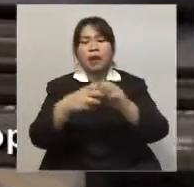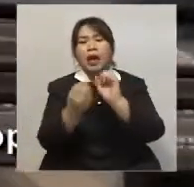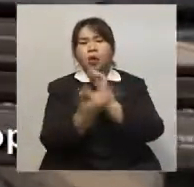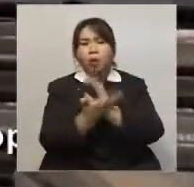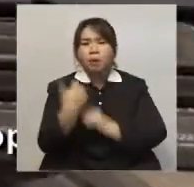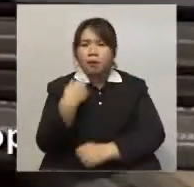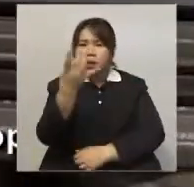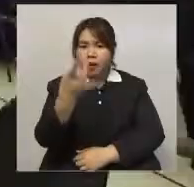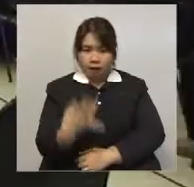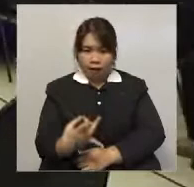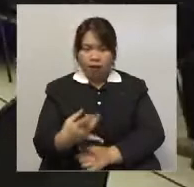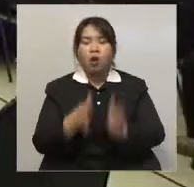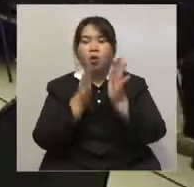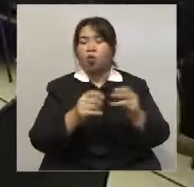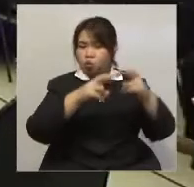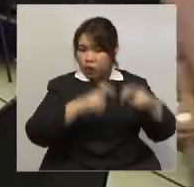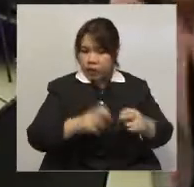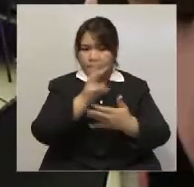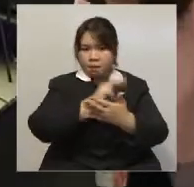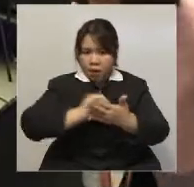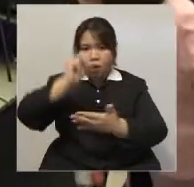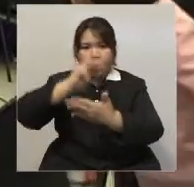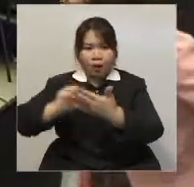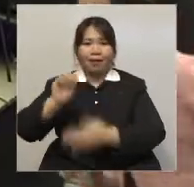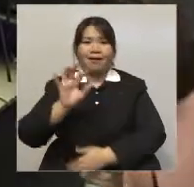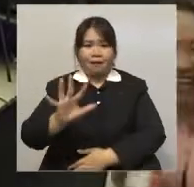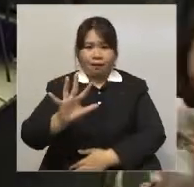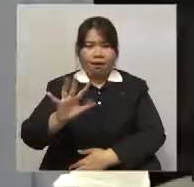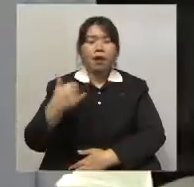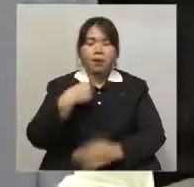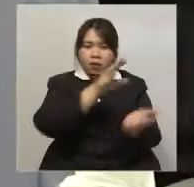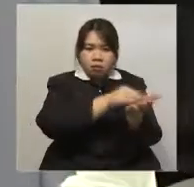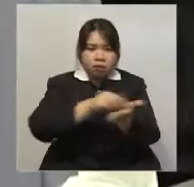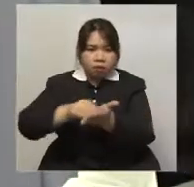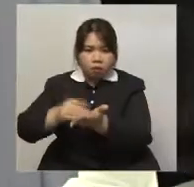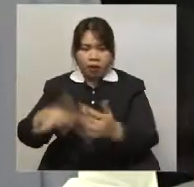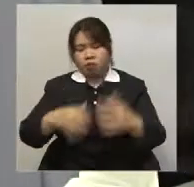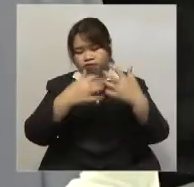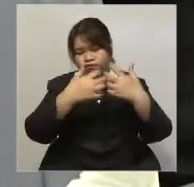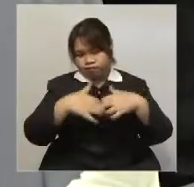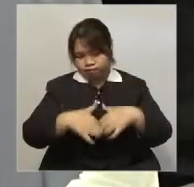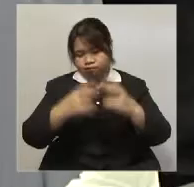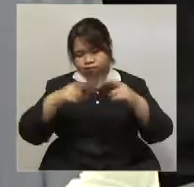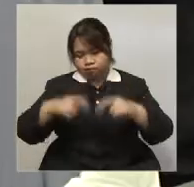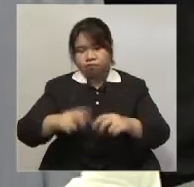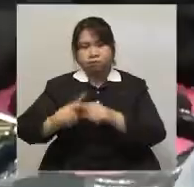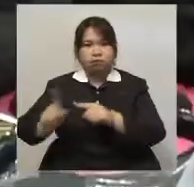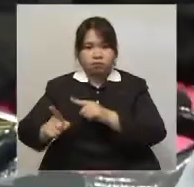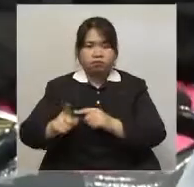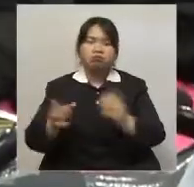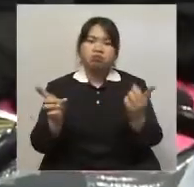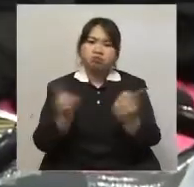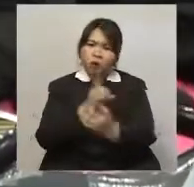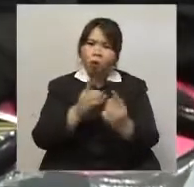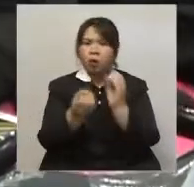ในครั้งนี้คณะผู้วิจัย5มหาวิทยาลัยจะรวบรวมข้อมูลและประมวลผลเพื่อศึกษาผลกระทบทางสังคม